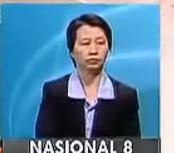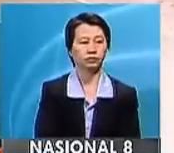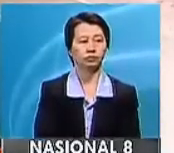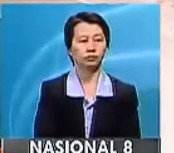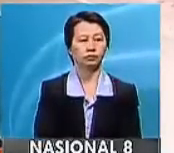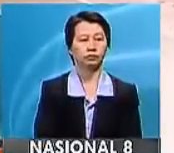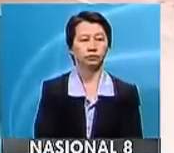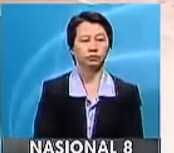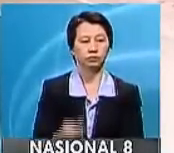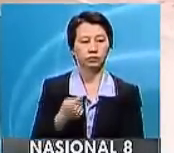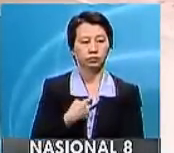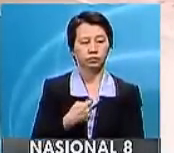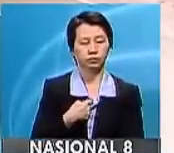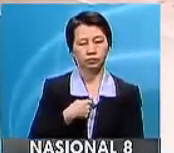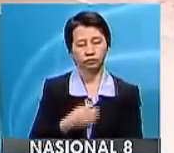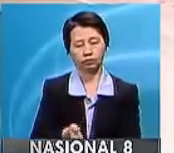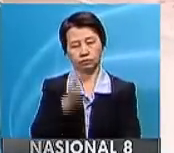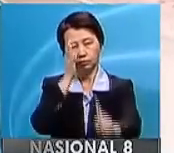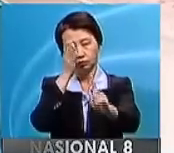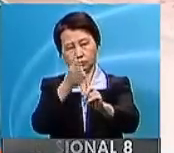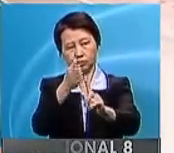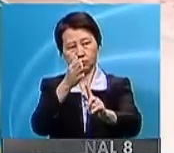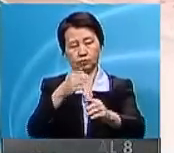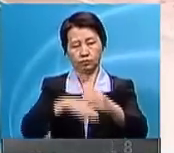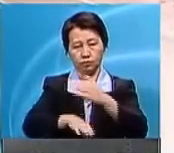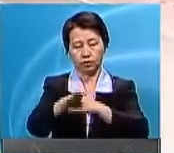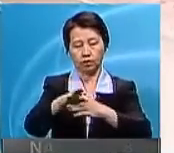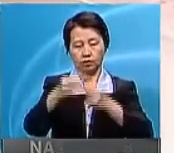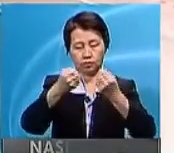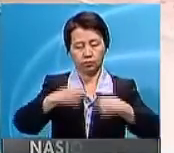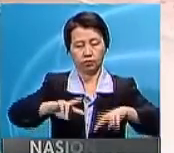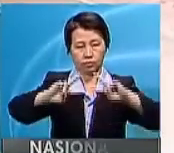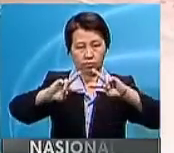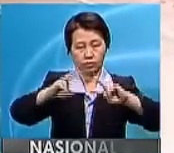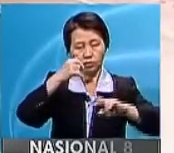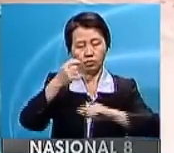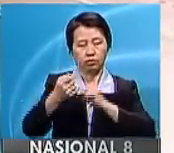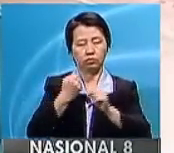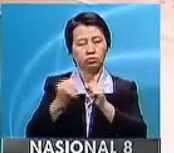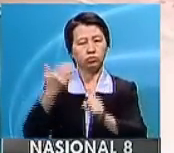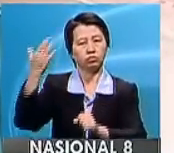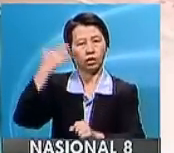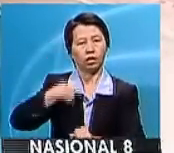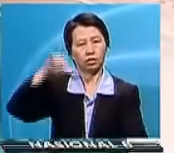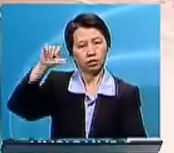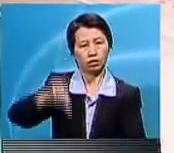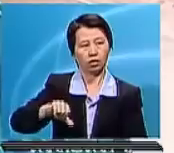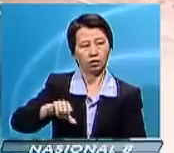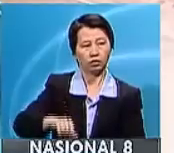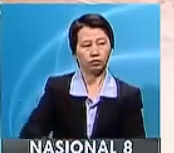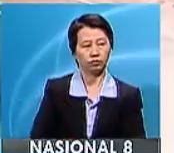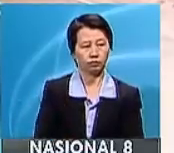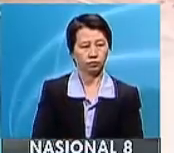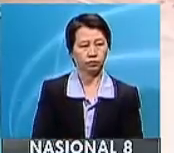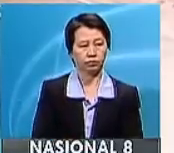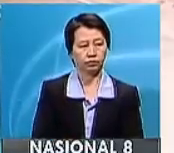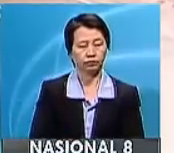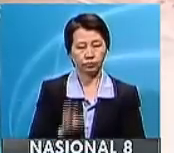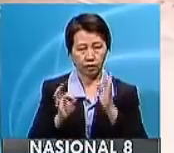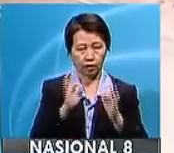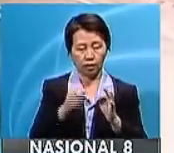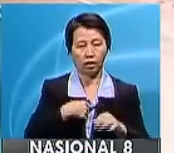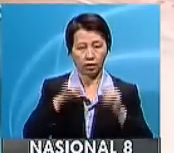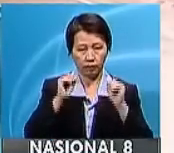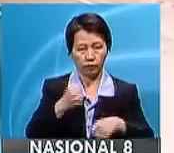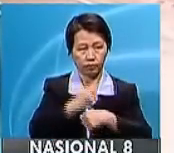Wan to get into semal at leastuse last I lost in Robin but if I